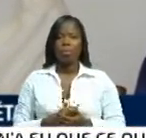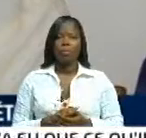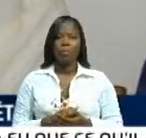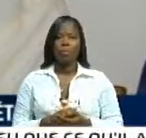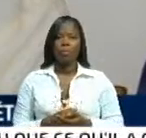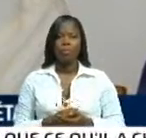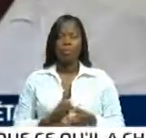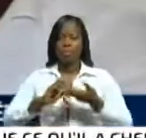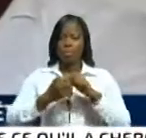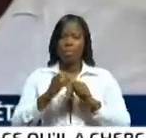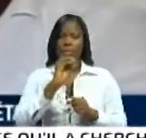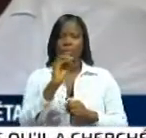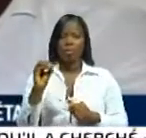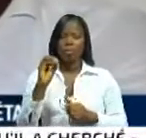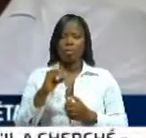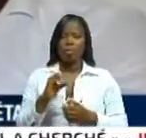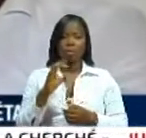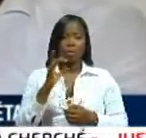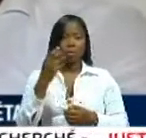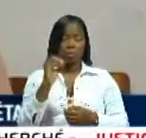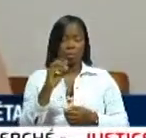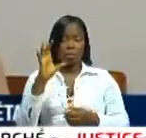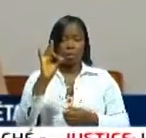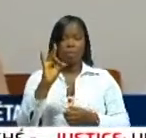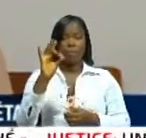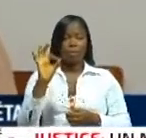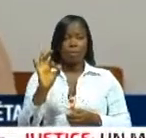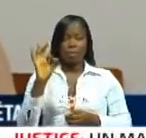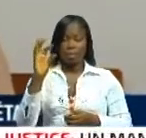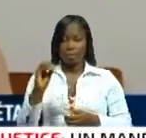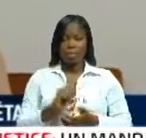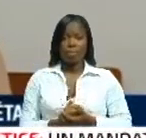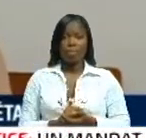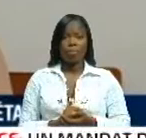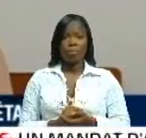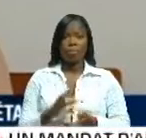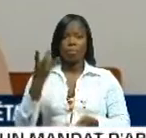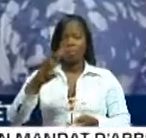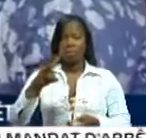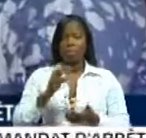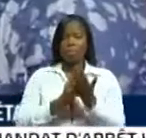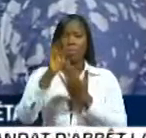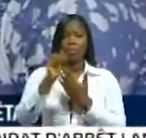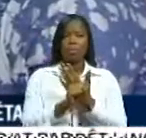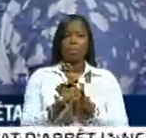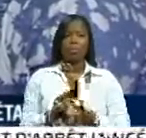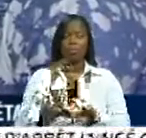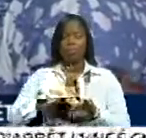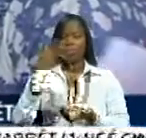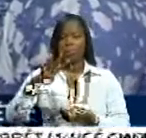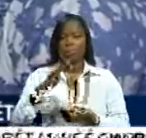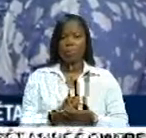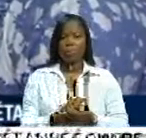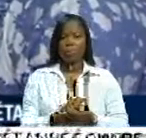numéro 00 18 90 du 17 mars 2014 délivrée par un autres